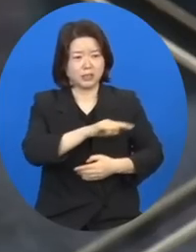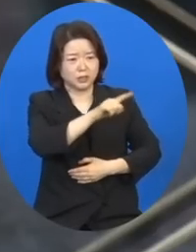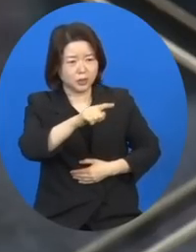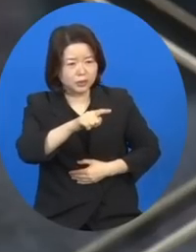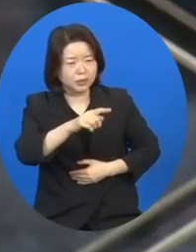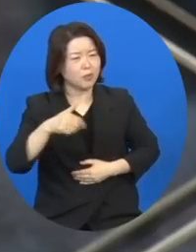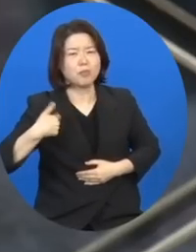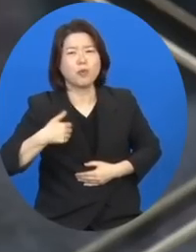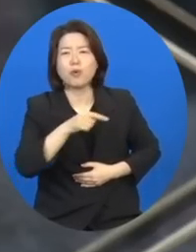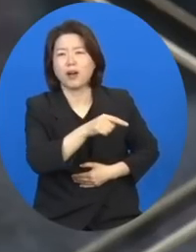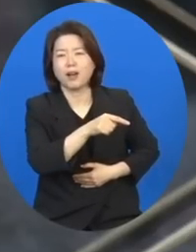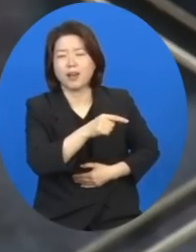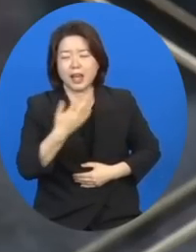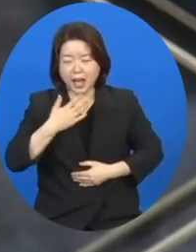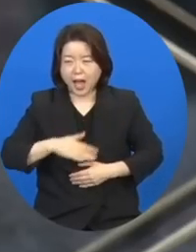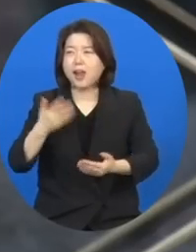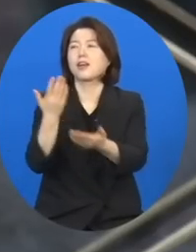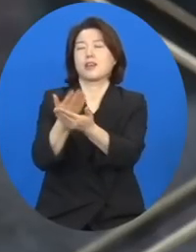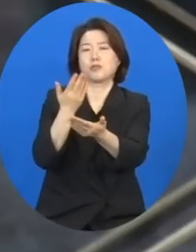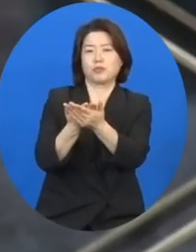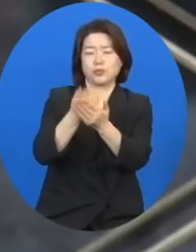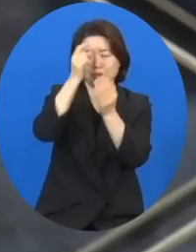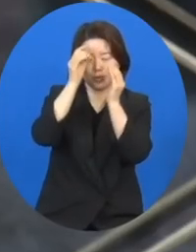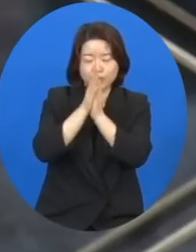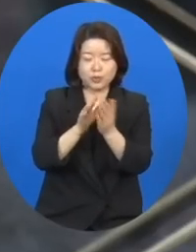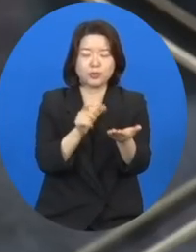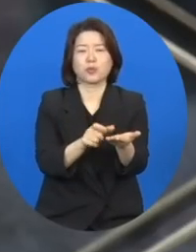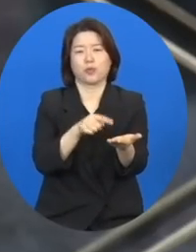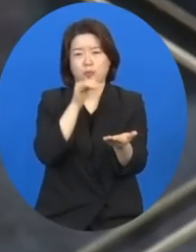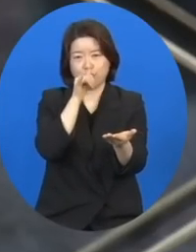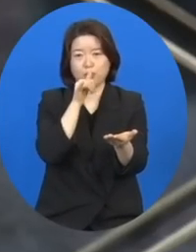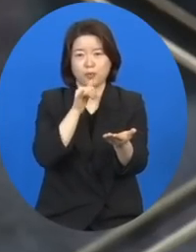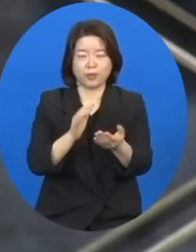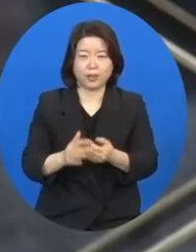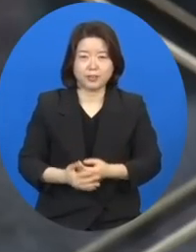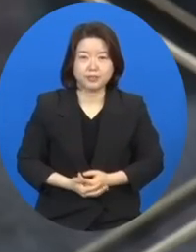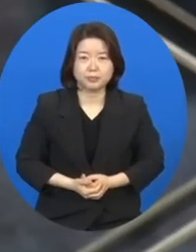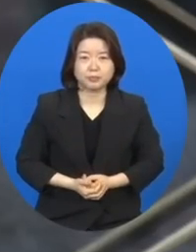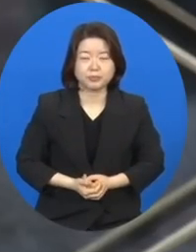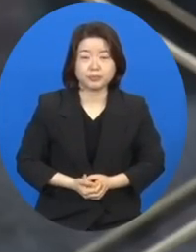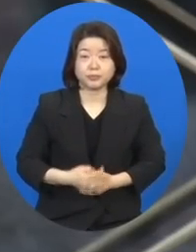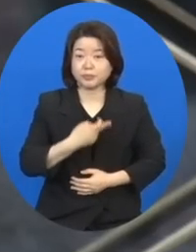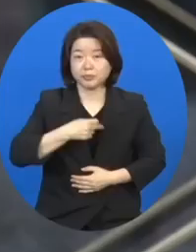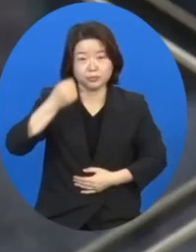있습니다. 알게 해 주십시오라고 지금 기도하고 있는 거예요. 이 사도